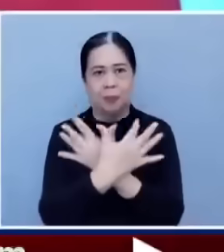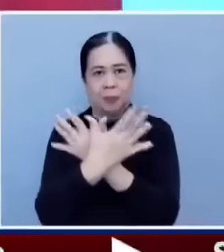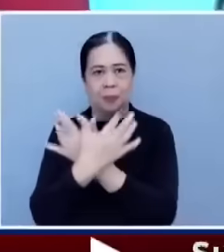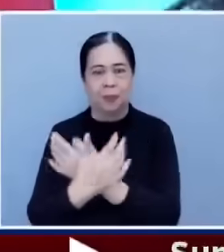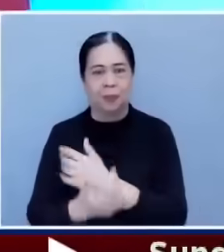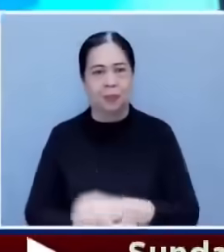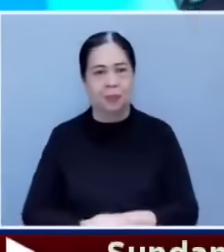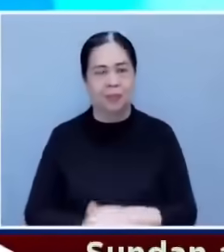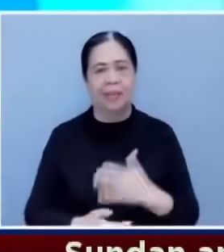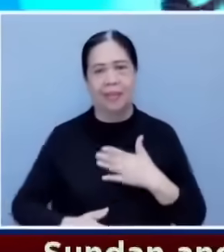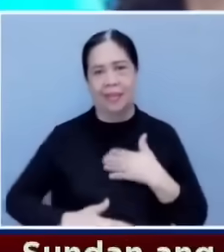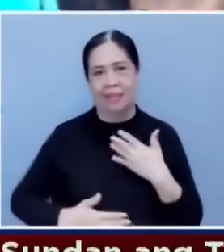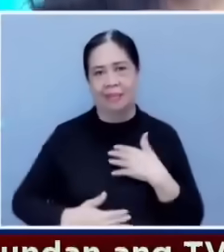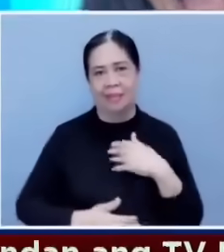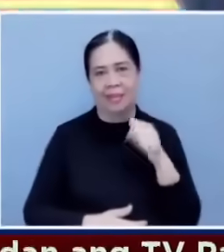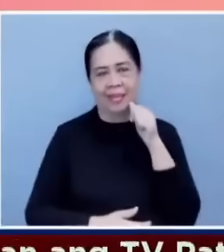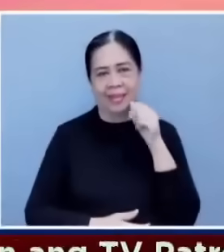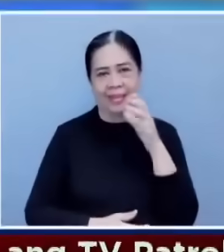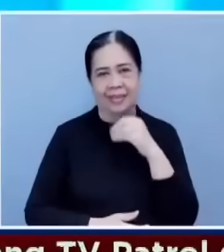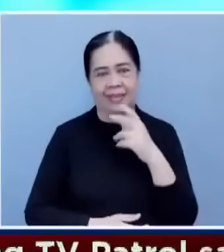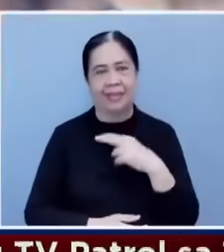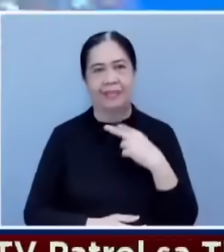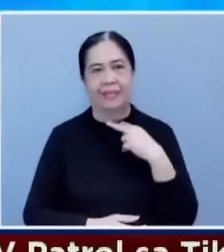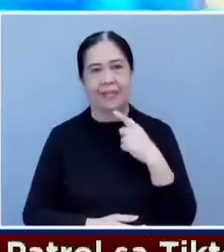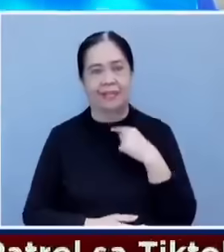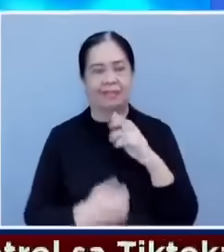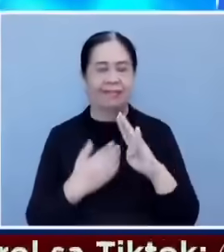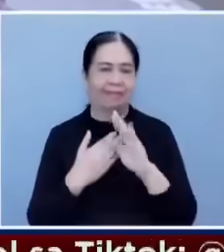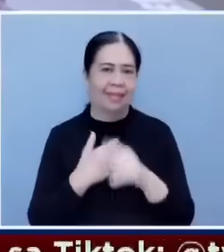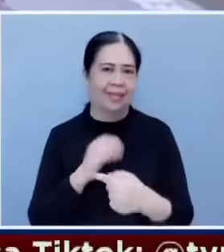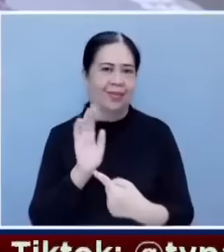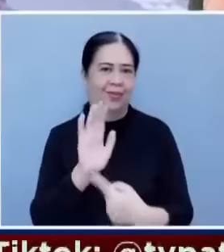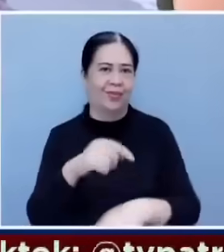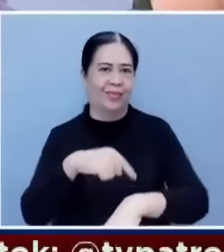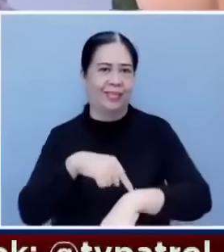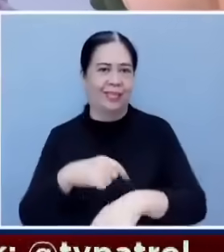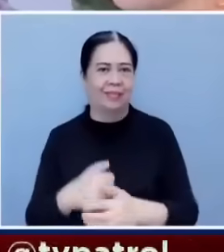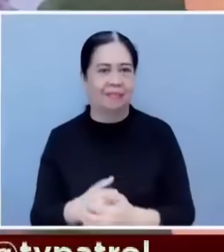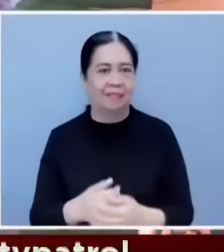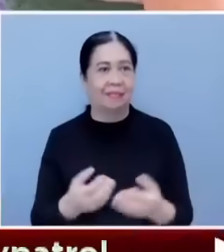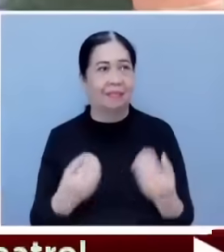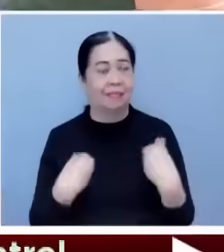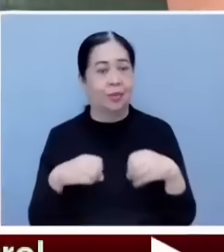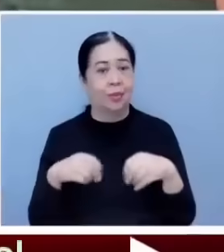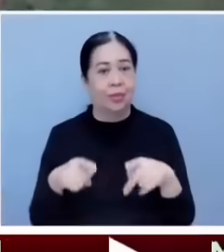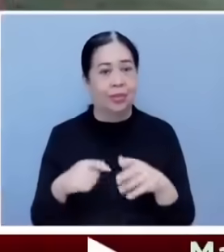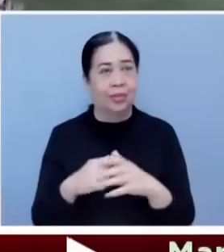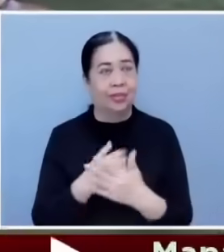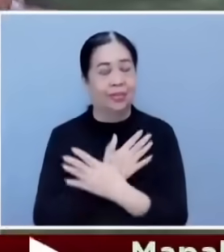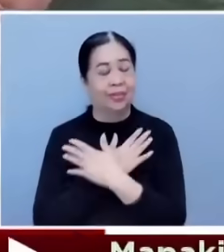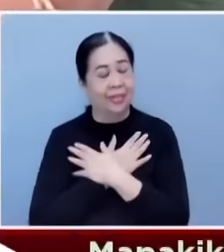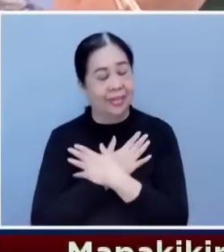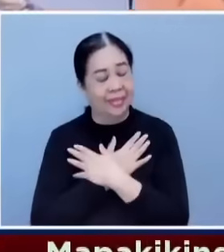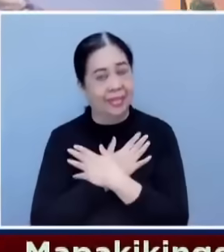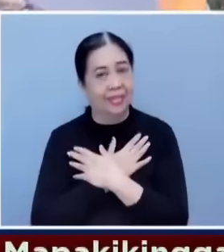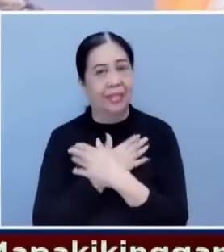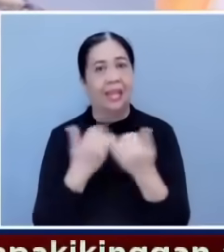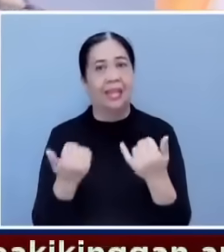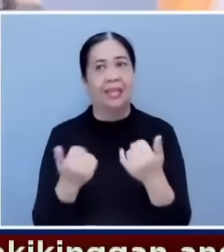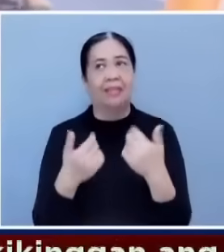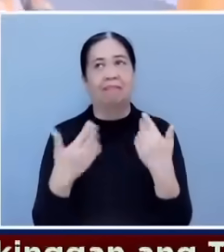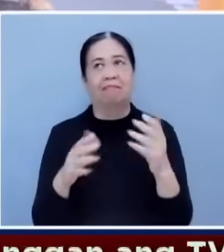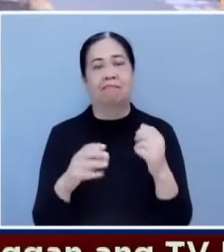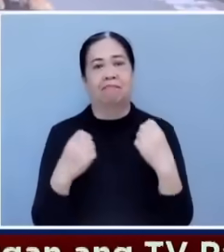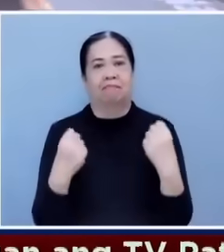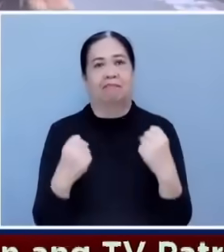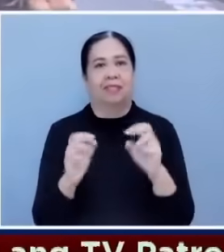sina Ann at Vice sa pagbabalik sa ere ng It's Showtime. We were given the opportunity to rest and now we're recharged and